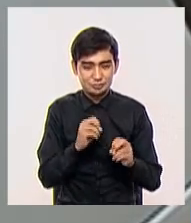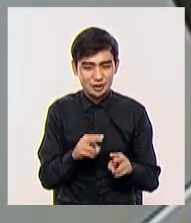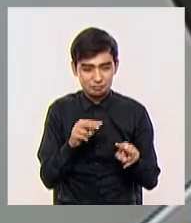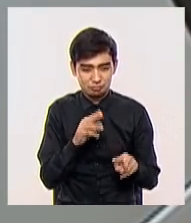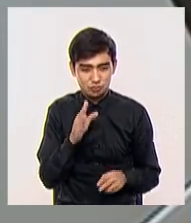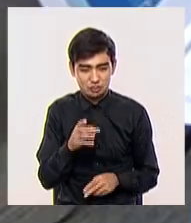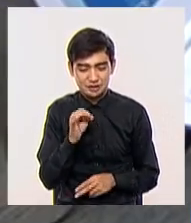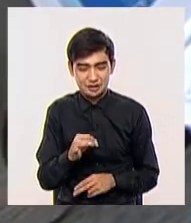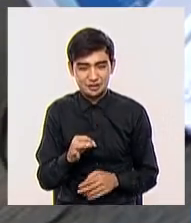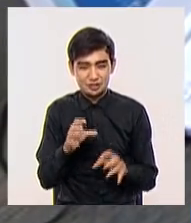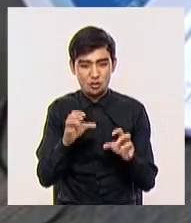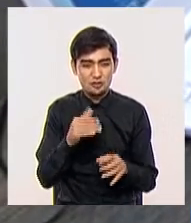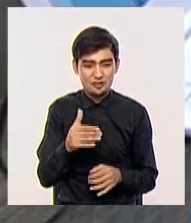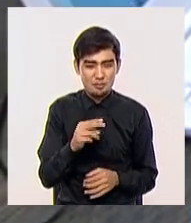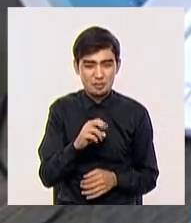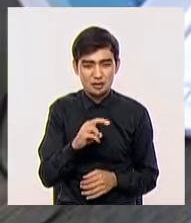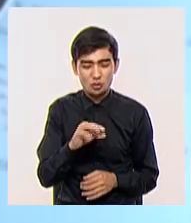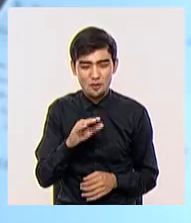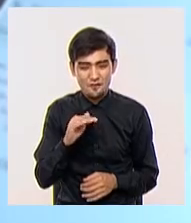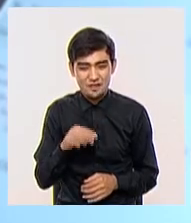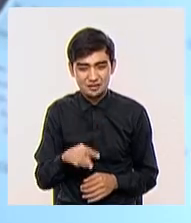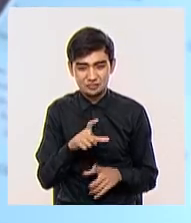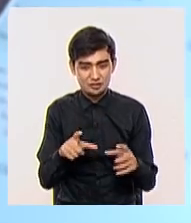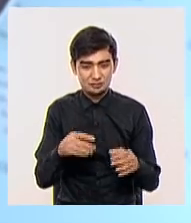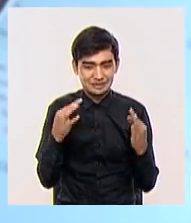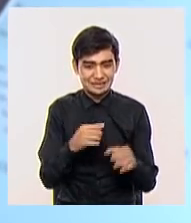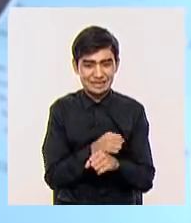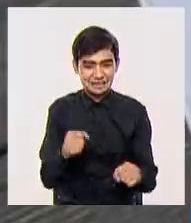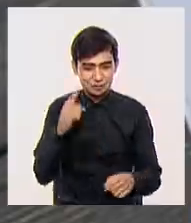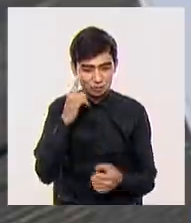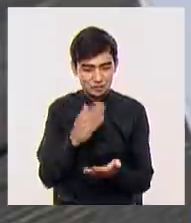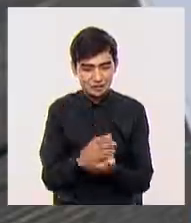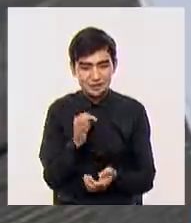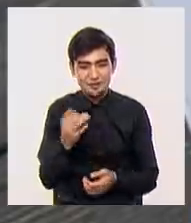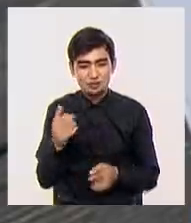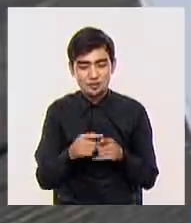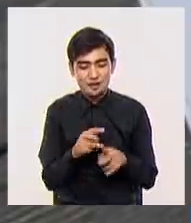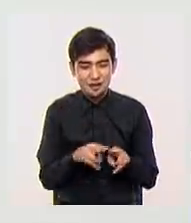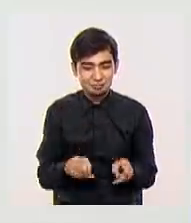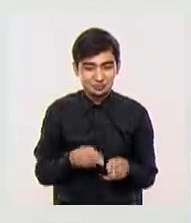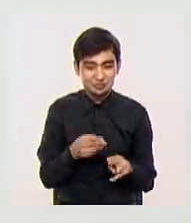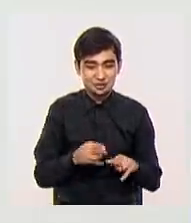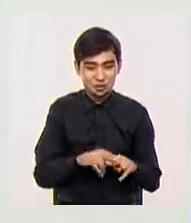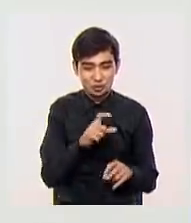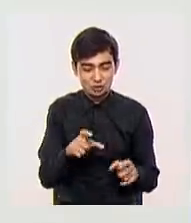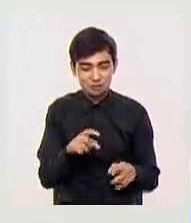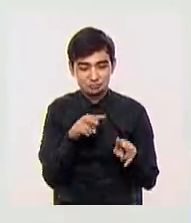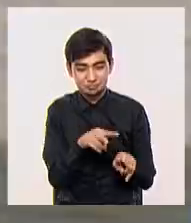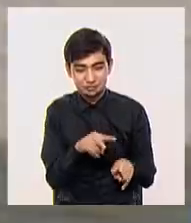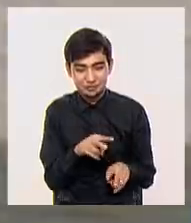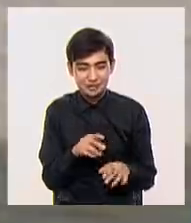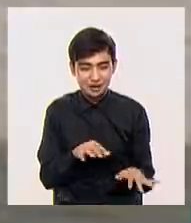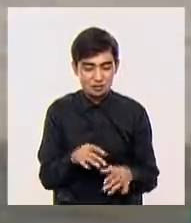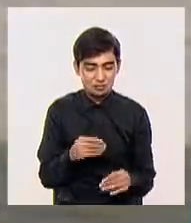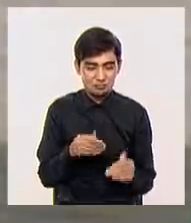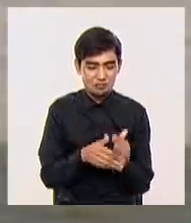Жангелді Сүлейменов педофилдерді мүлде бостандыққа шығаруға болмайды деп есептейді. Айтуынша, мұндай қылмысқа барғандарды бақылауда ұстап отыру үшін